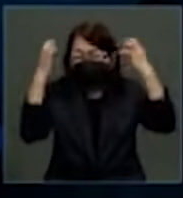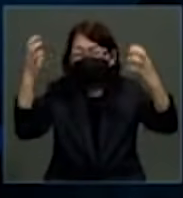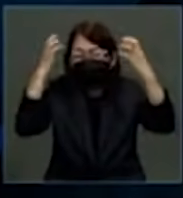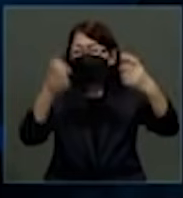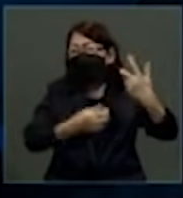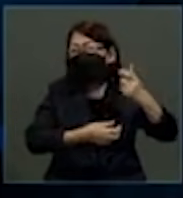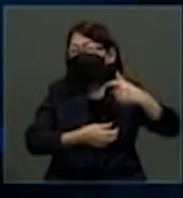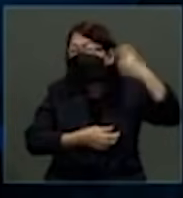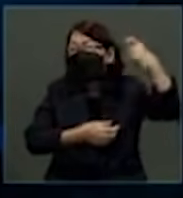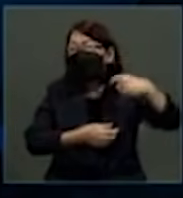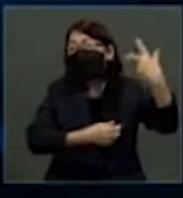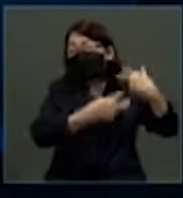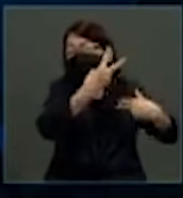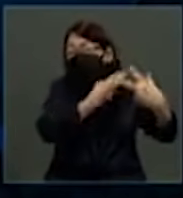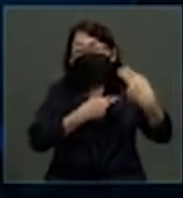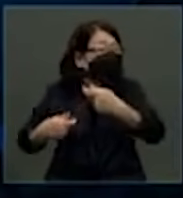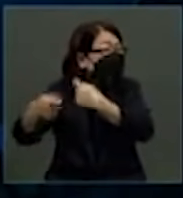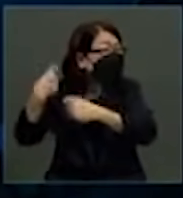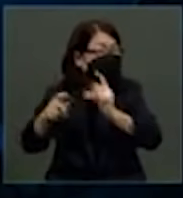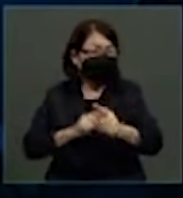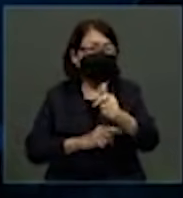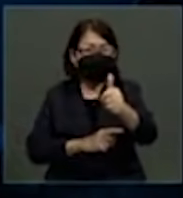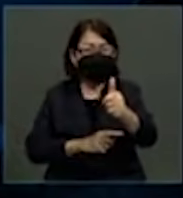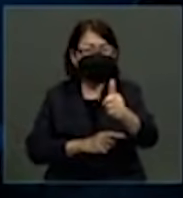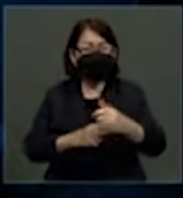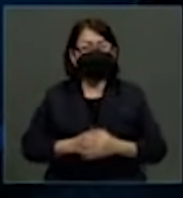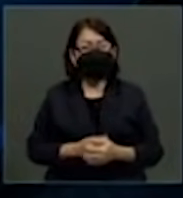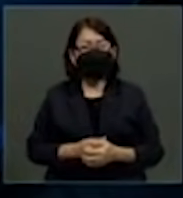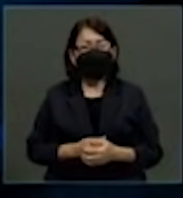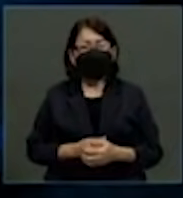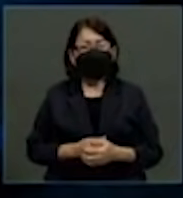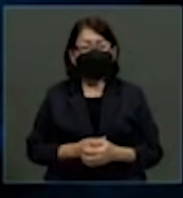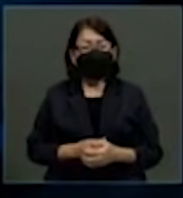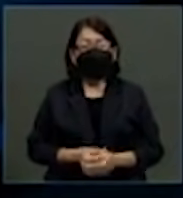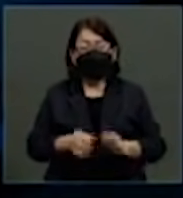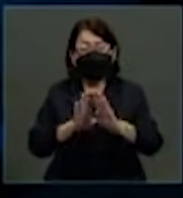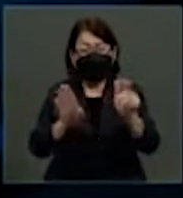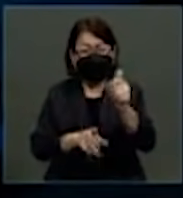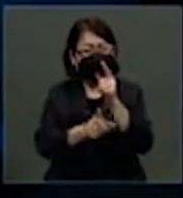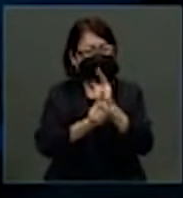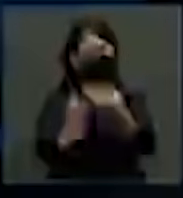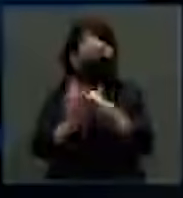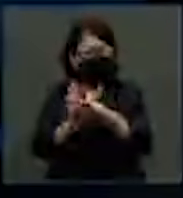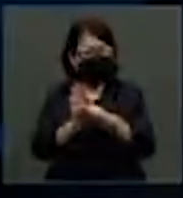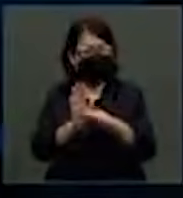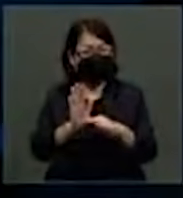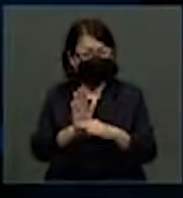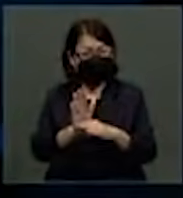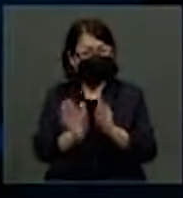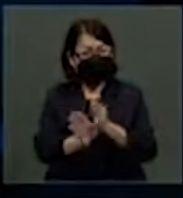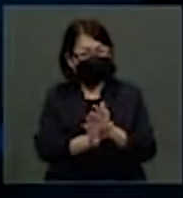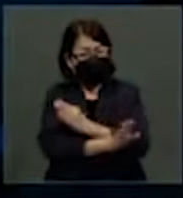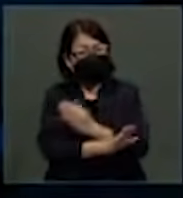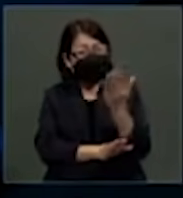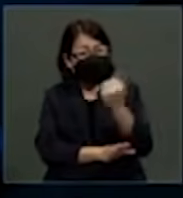การแต่ร้านเสริมสวยแต่งผมหรือตัดผมเนี่ยนะครับก็ยังคงเปิดได้น